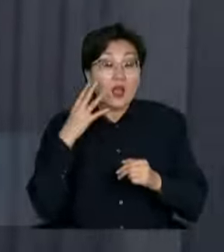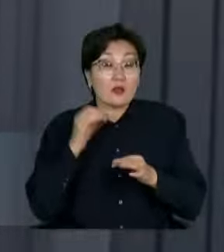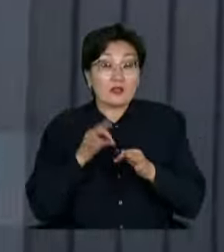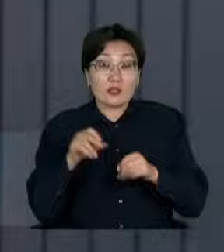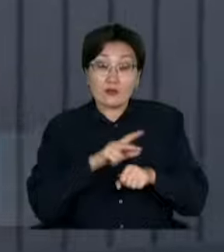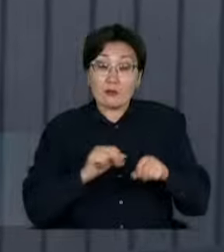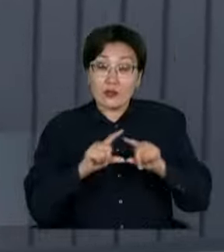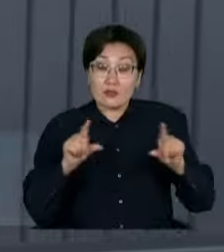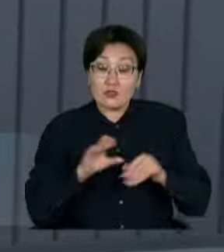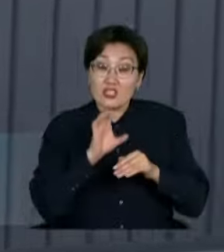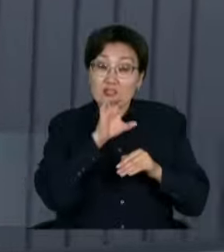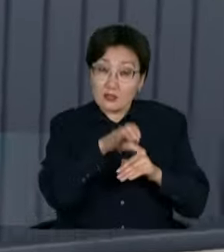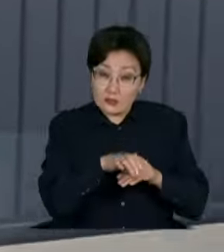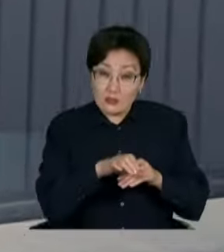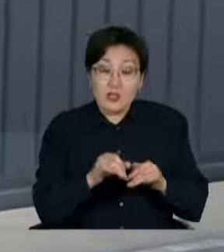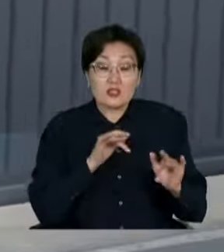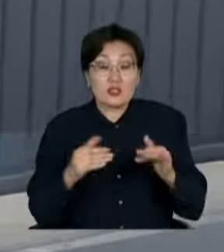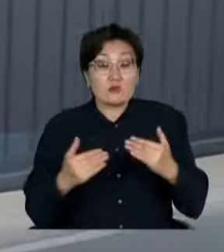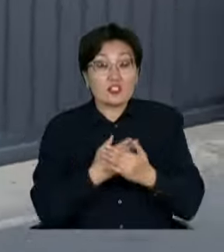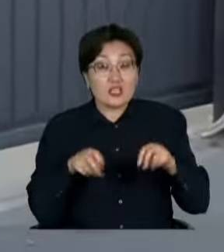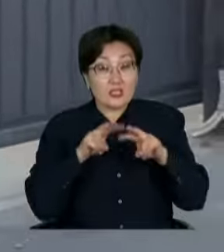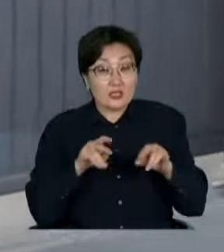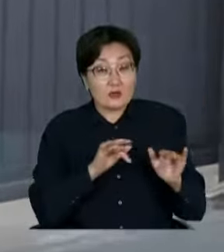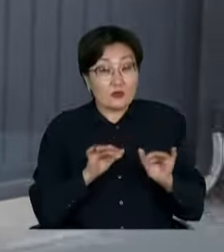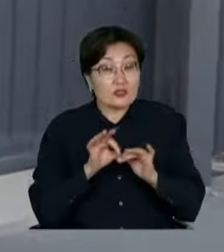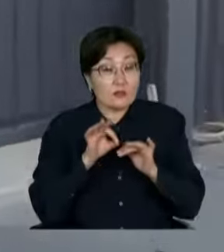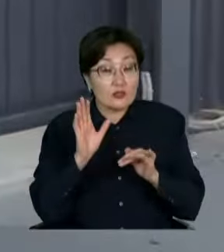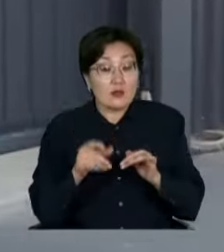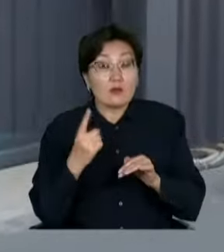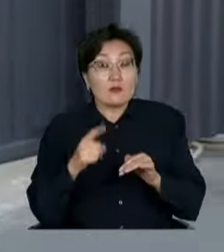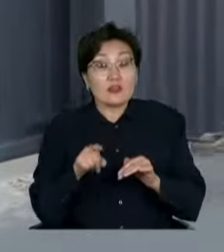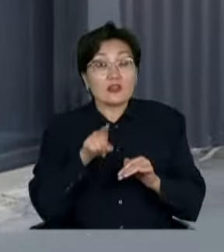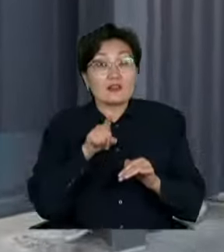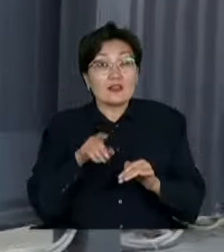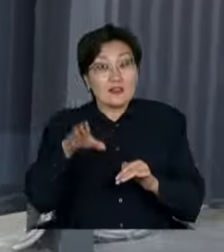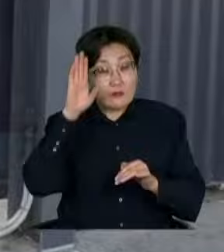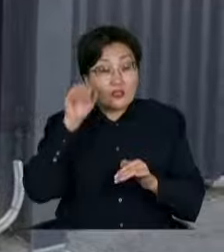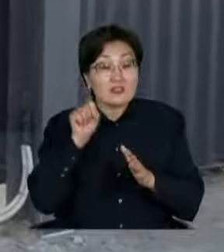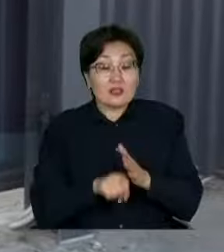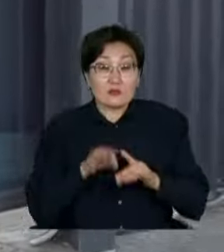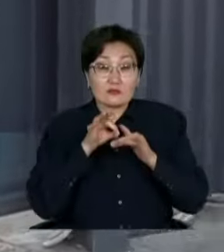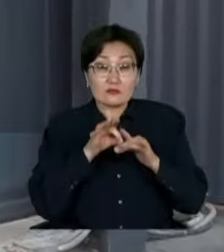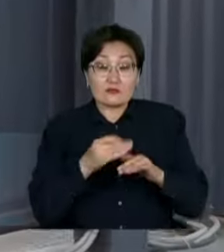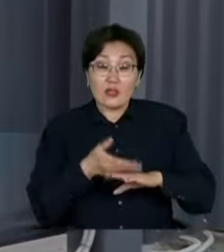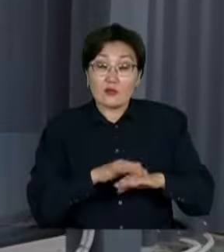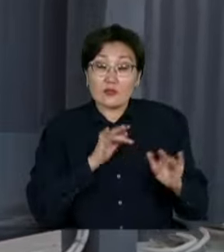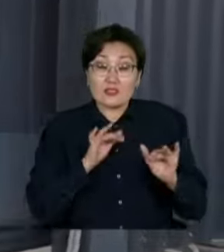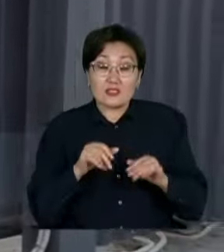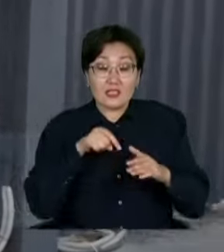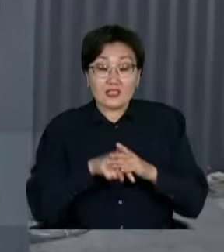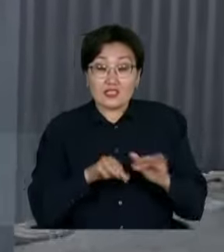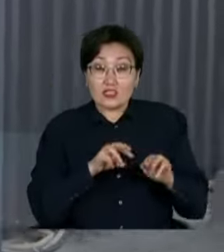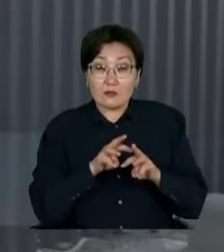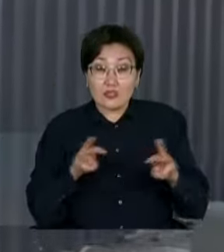полиция департаментіне жеткізілді. Ендігіде іс жаңадан тергелетін болады. Ал бір жасөспірімнің өліміне алып келген ауыр іске енді ішкі істер